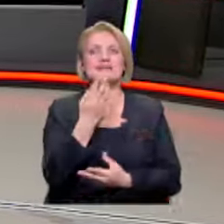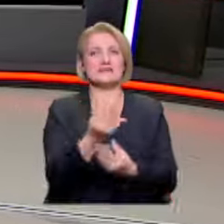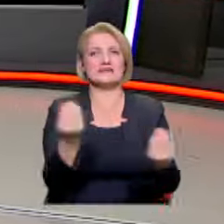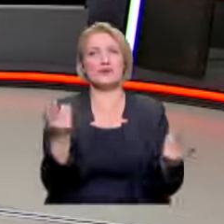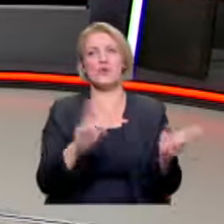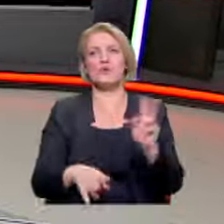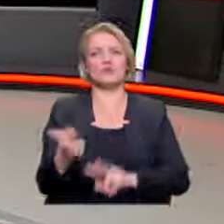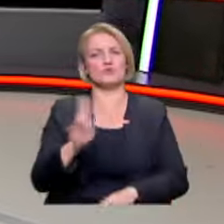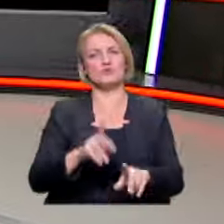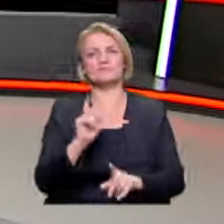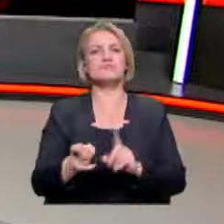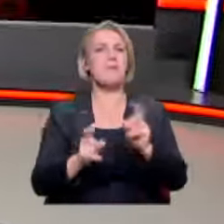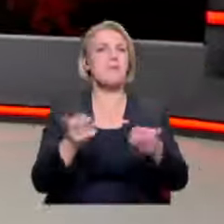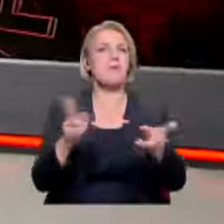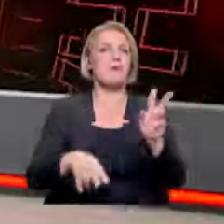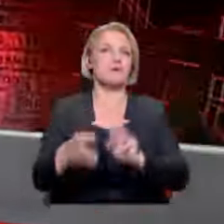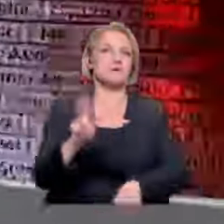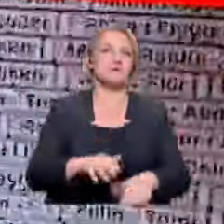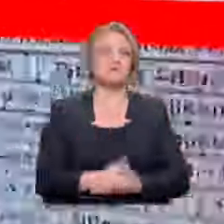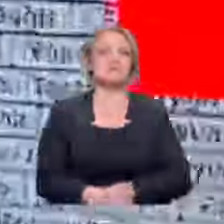kadınlar öldürülüyor.